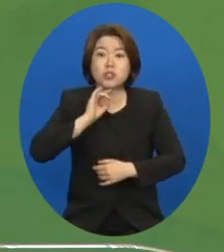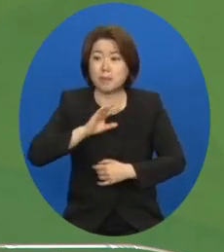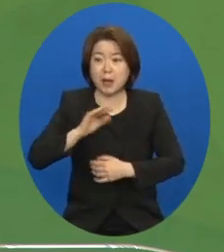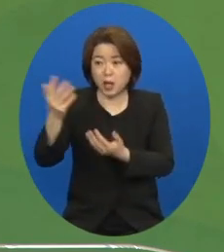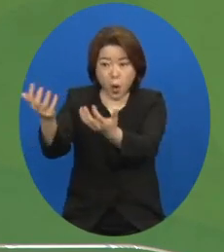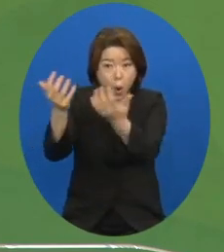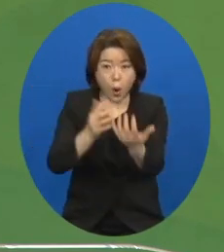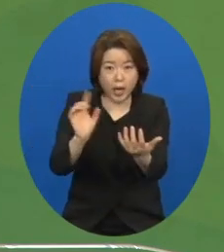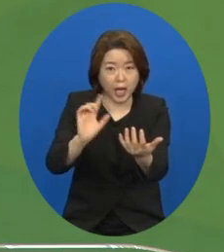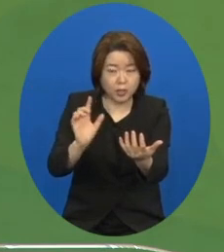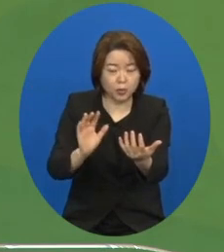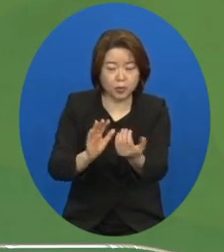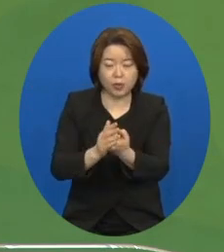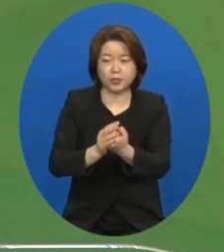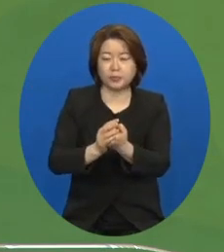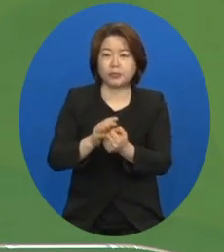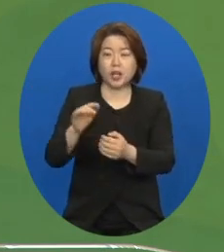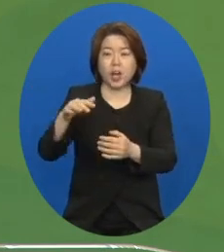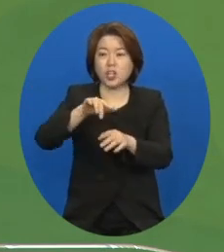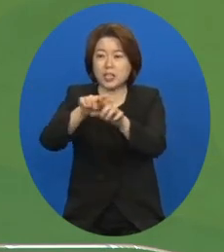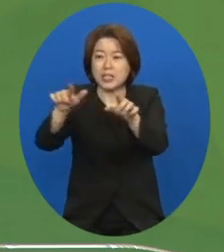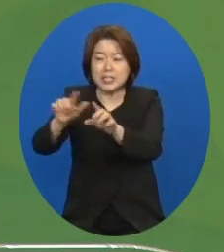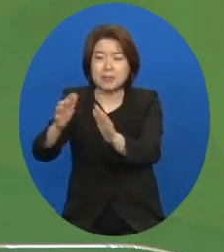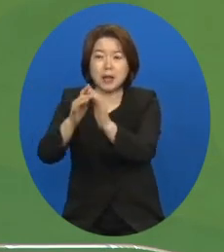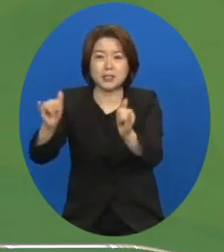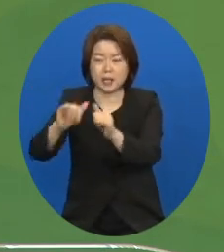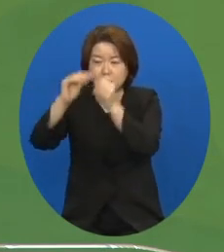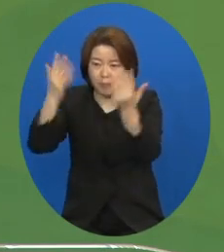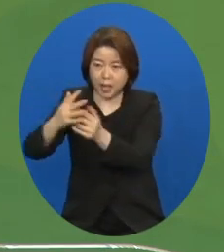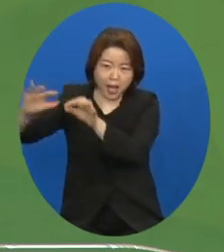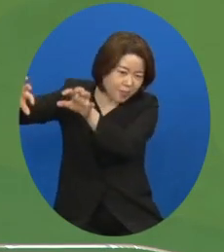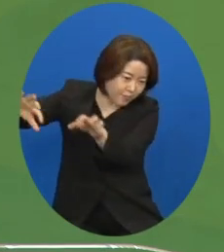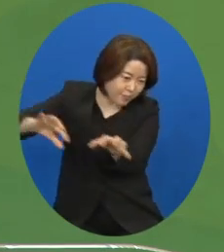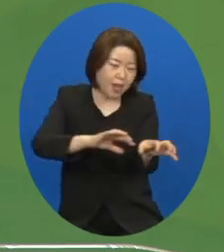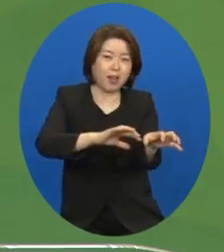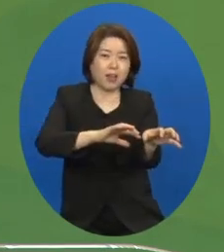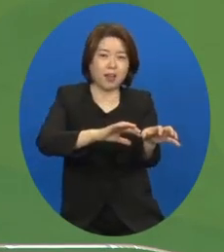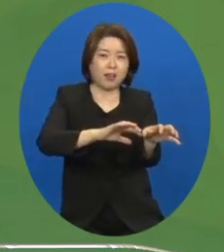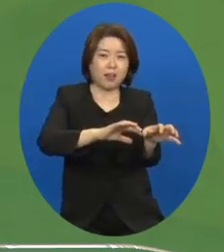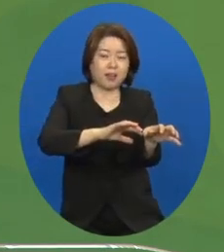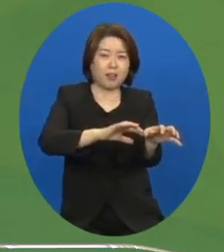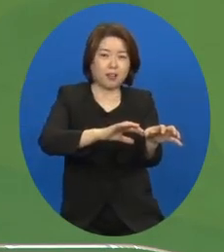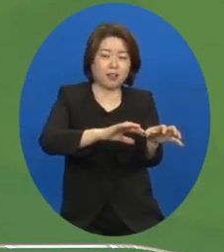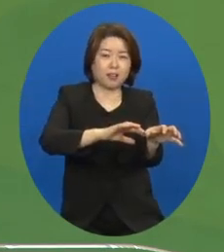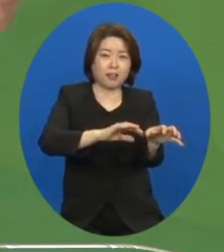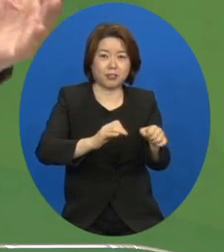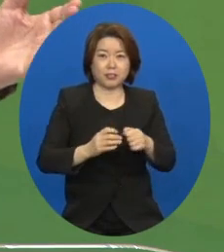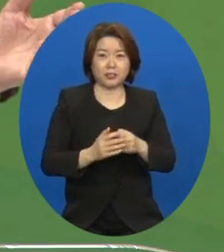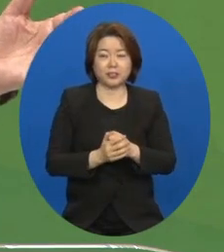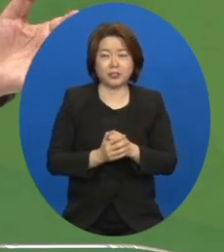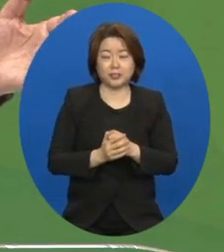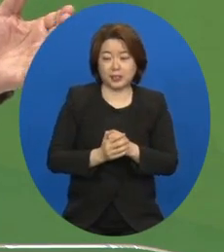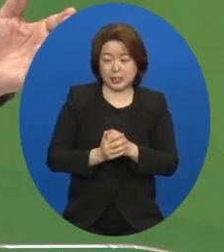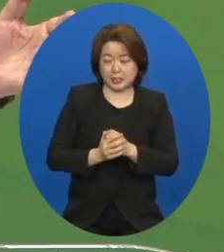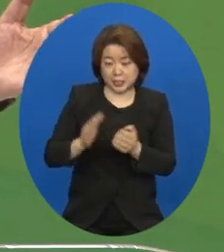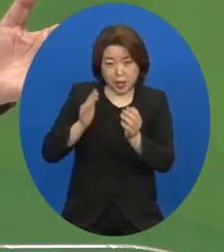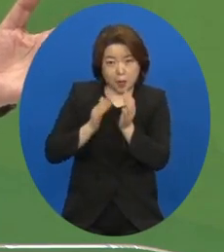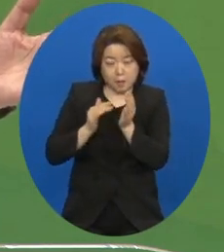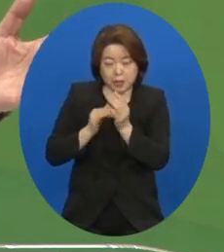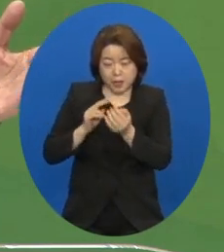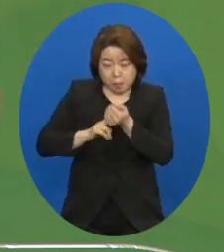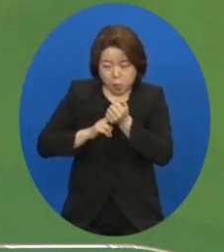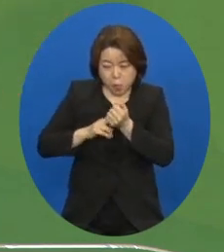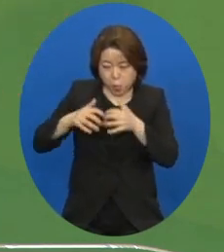아니고 아이성 주민들까지 다 쫓아 나왔습니다. 그 매복 섰던